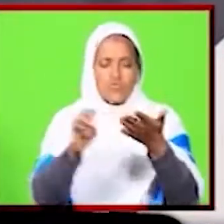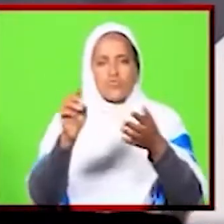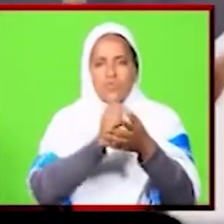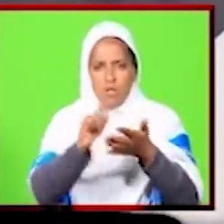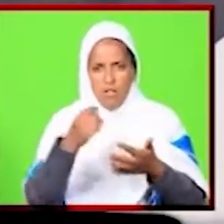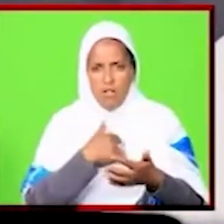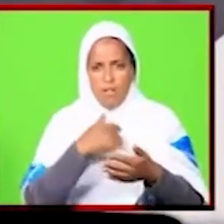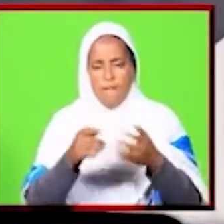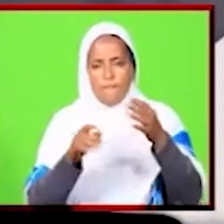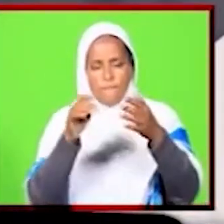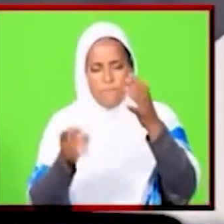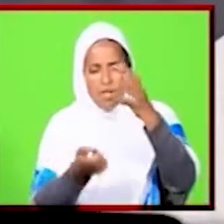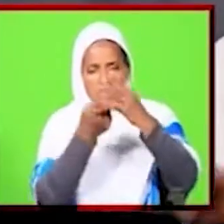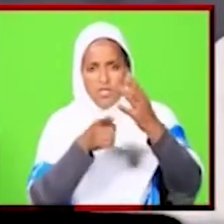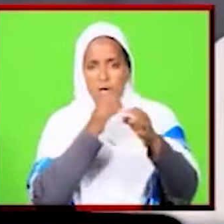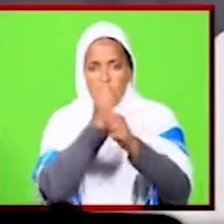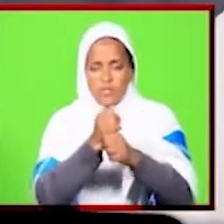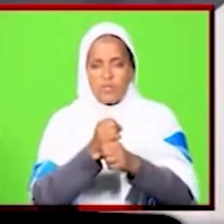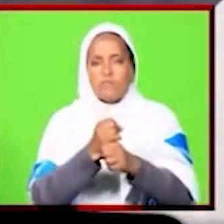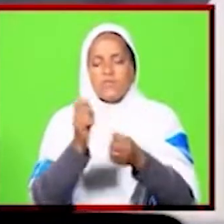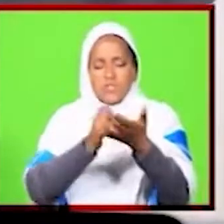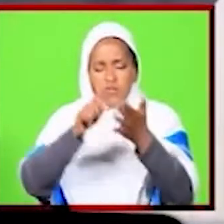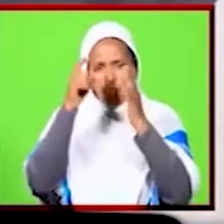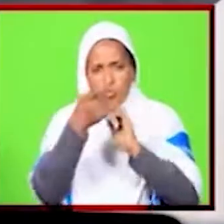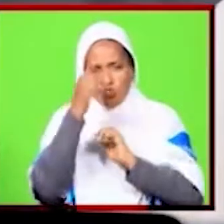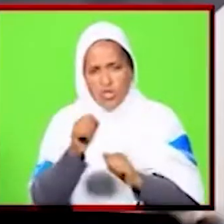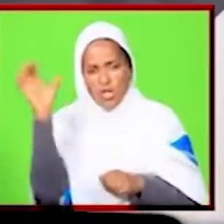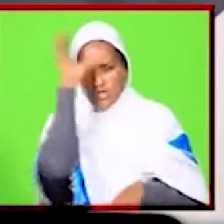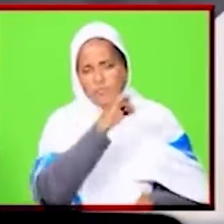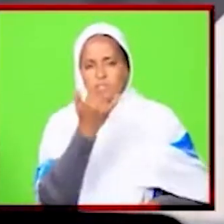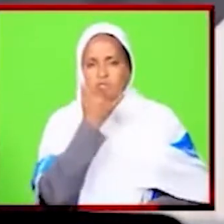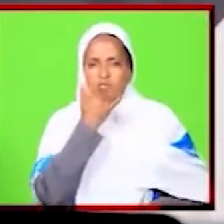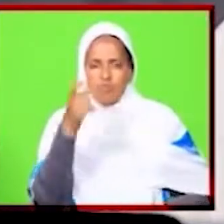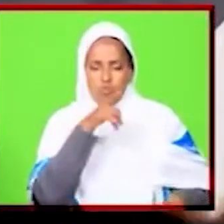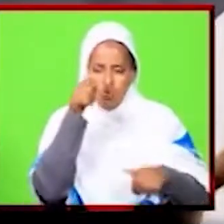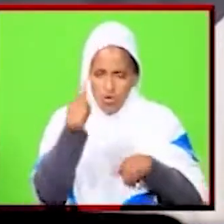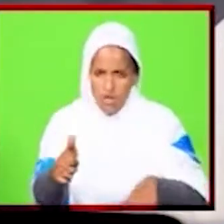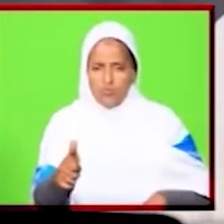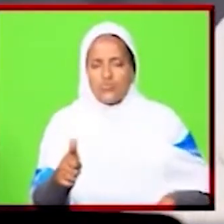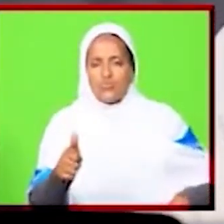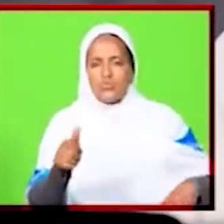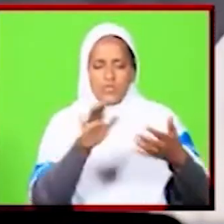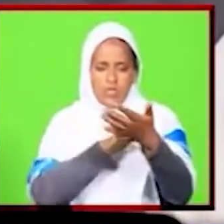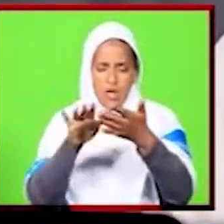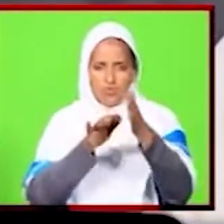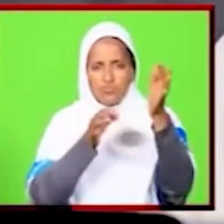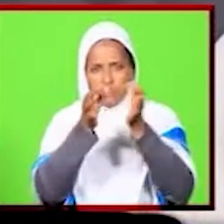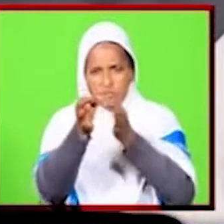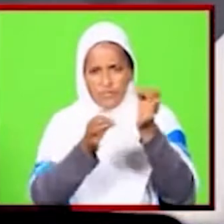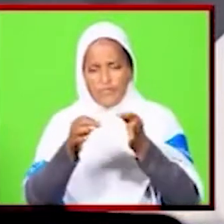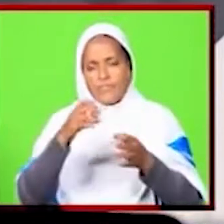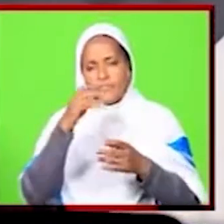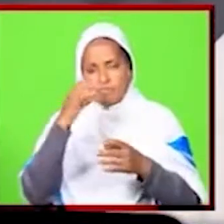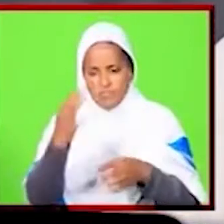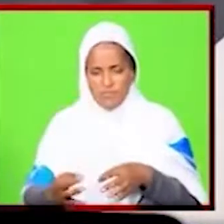ስለዚህ መጽሐፍ ቅዱስ በአራተኛው መቶ የተጻፈ ሊሆን ይችላል የሚለው ግምት ስህተት መሆኑ ራሱ በጥናት